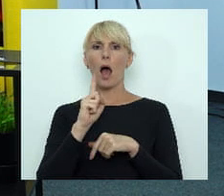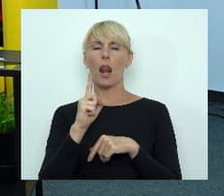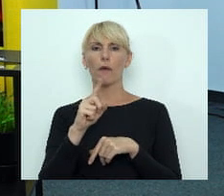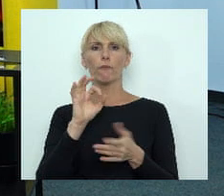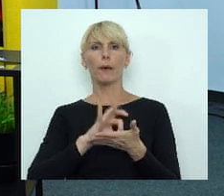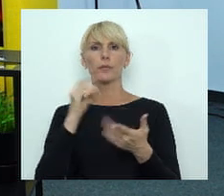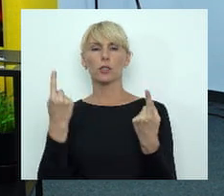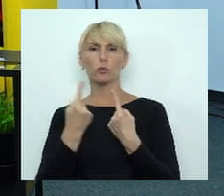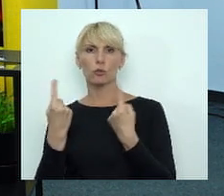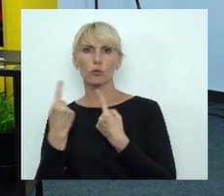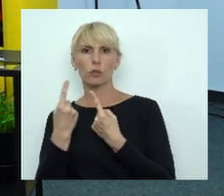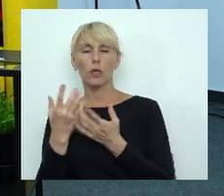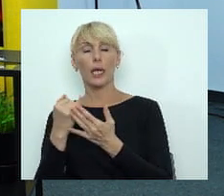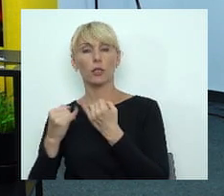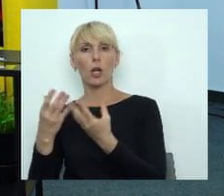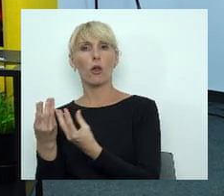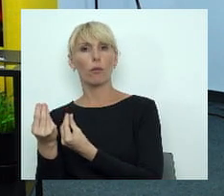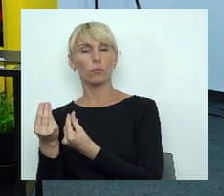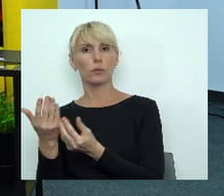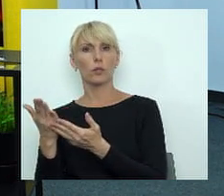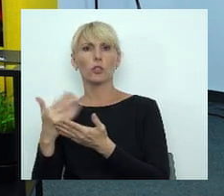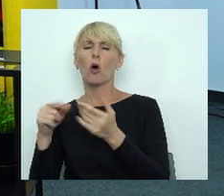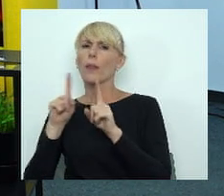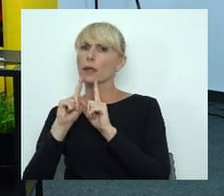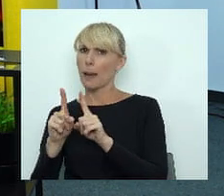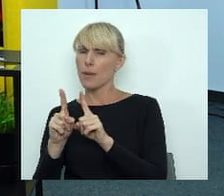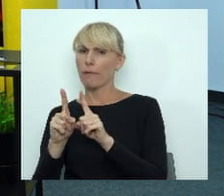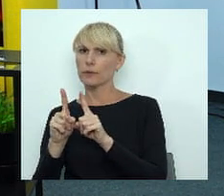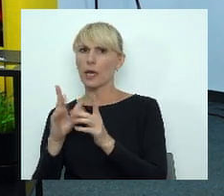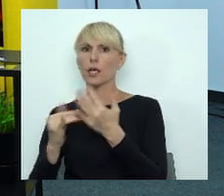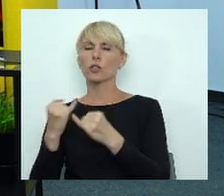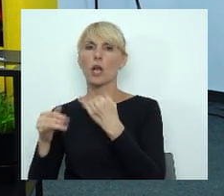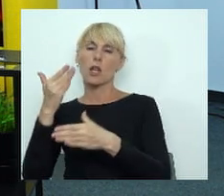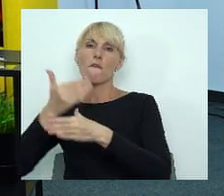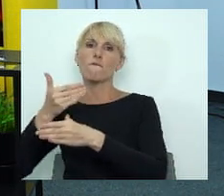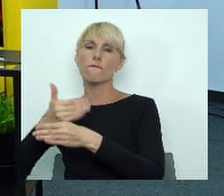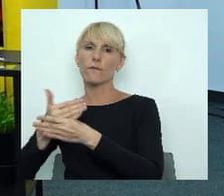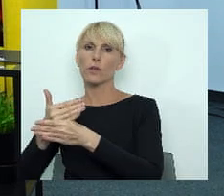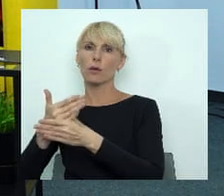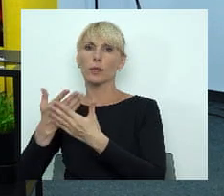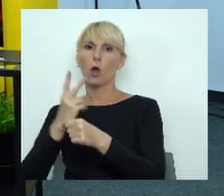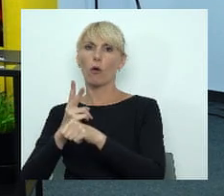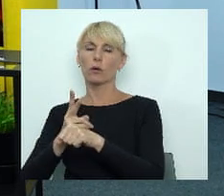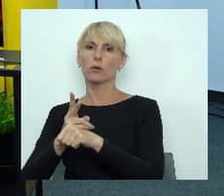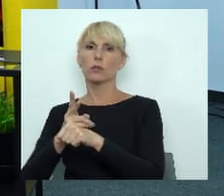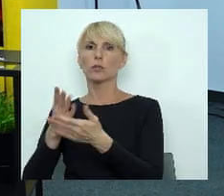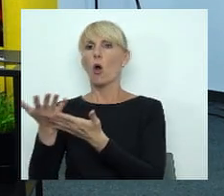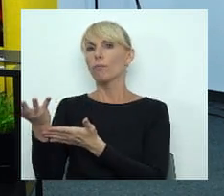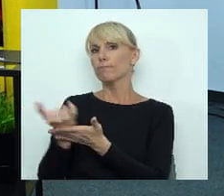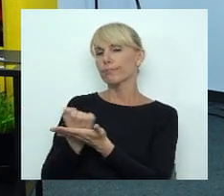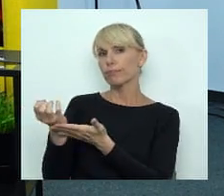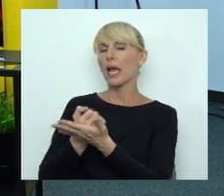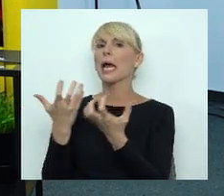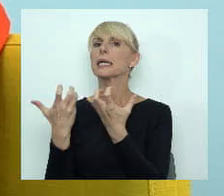sytuacjach odpłatność wchodzi w rachubę, ale nie jest obligatoryjna. Wszystko zależy od podmiotu, do którego występuje o te dane.